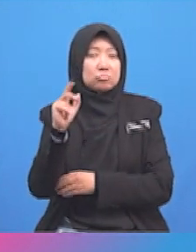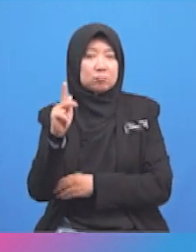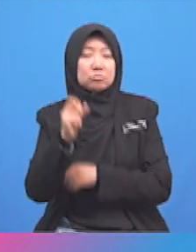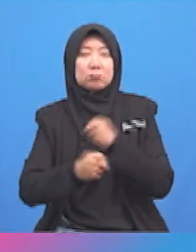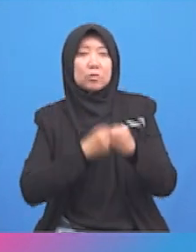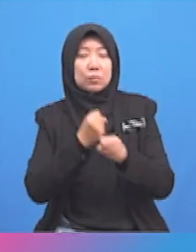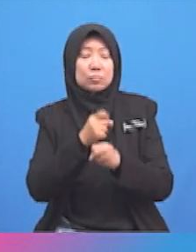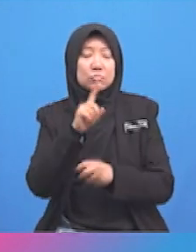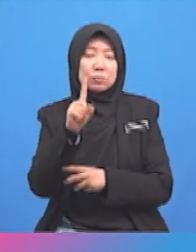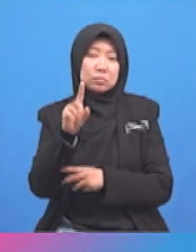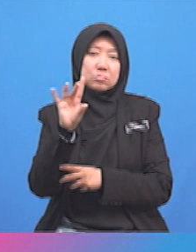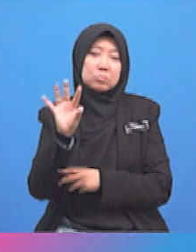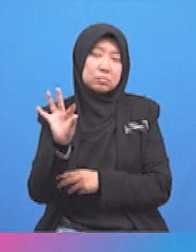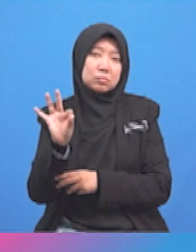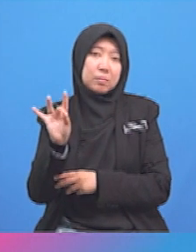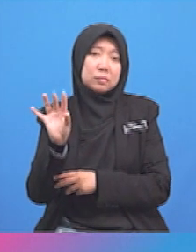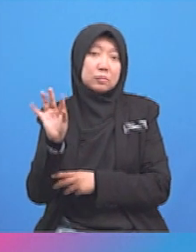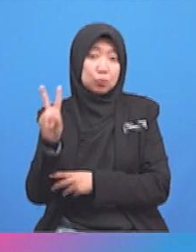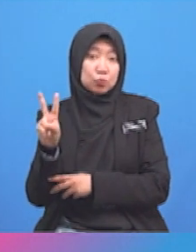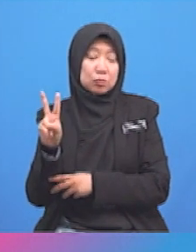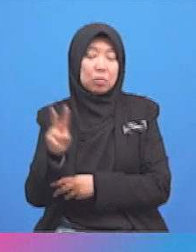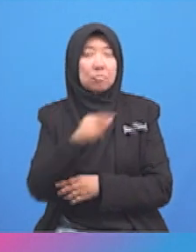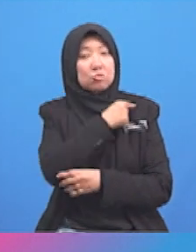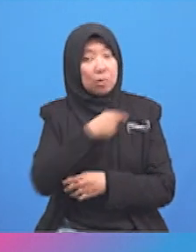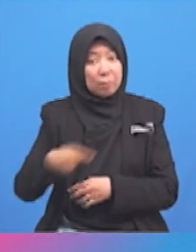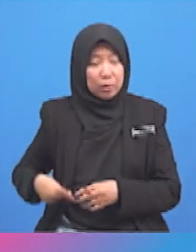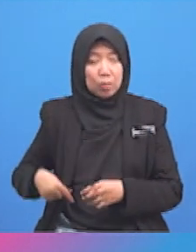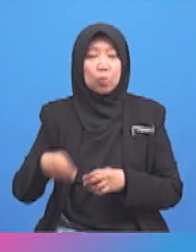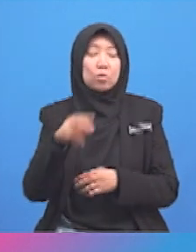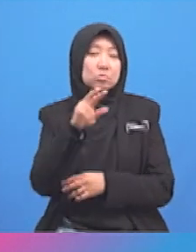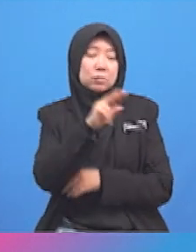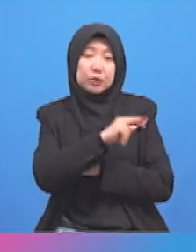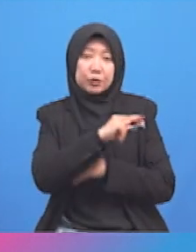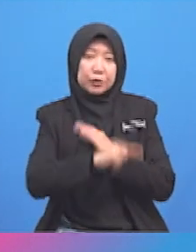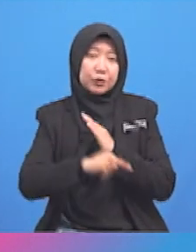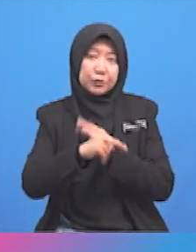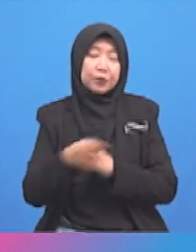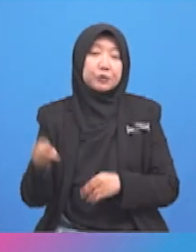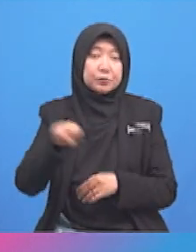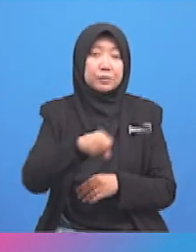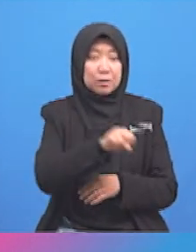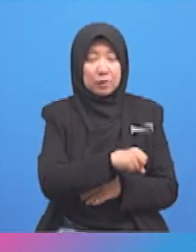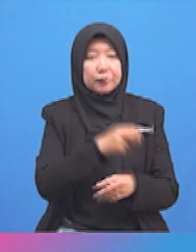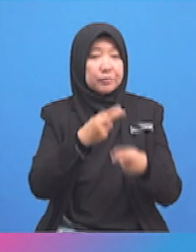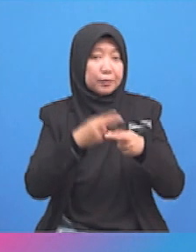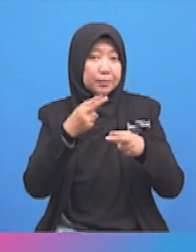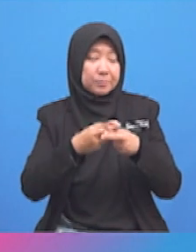tahun 1892 kepada gubernur negeri-negeri selat iaitu Cecil